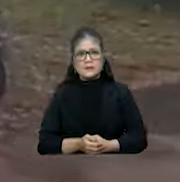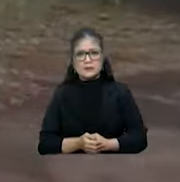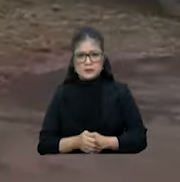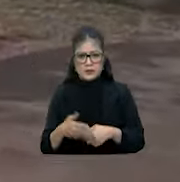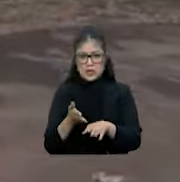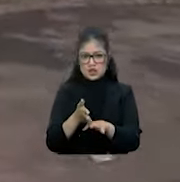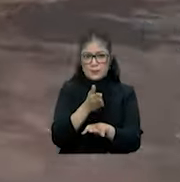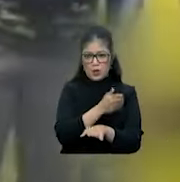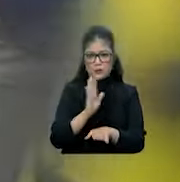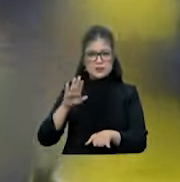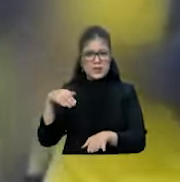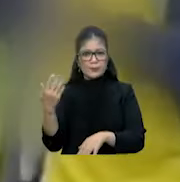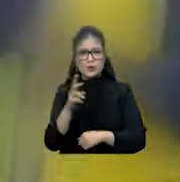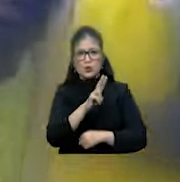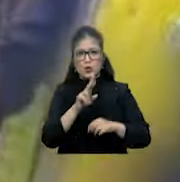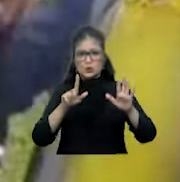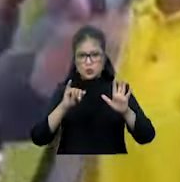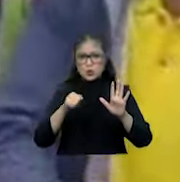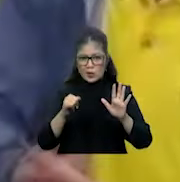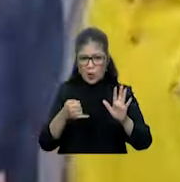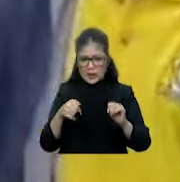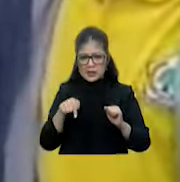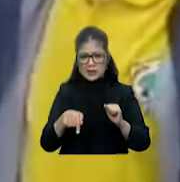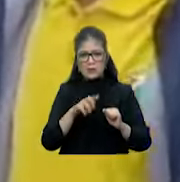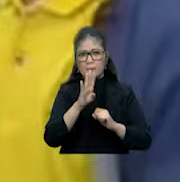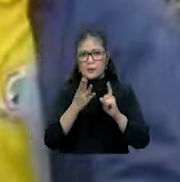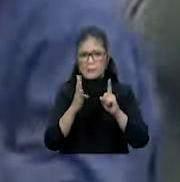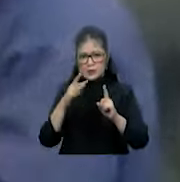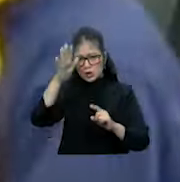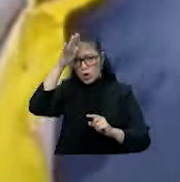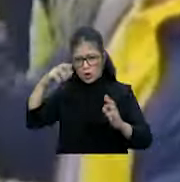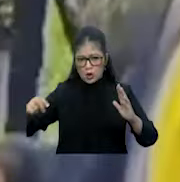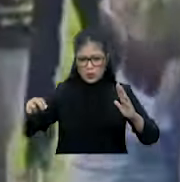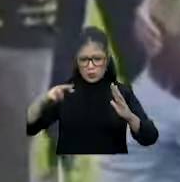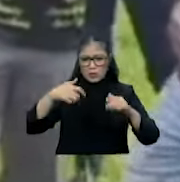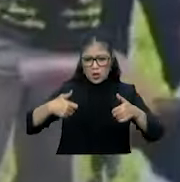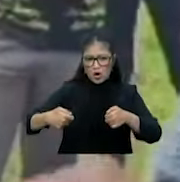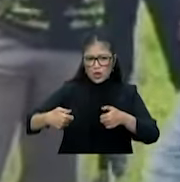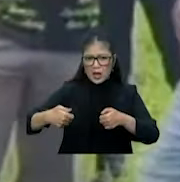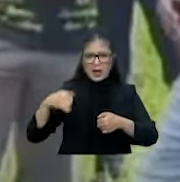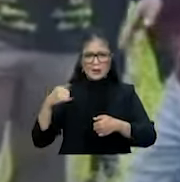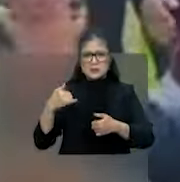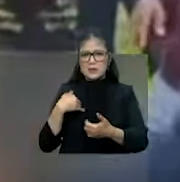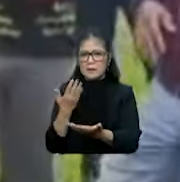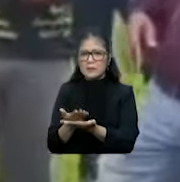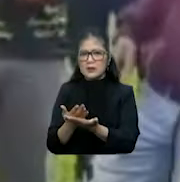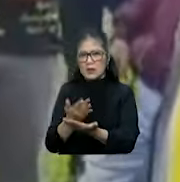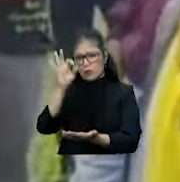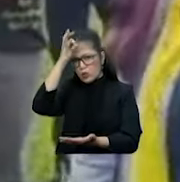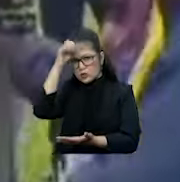Sebelumnya Sabtu 27 Januari, 13 orang asal Bogor naik ke Gunung Pangrango hilang kontak hingga keluarga meminta bantuan polisi untuk